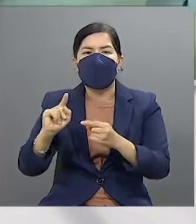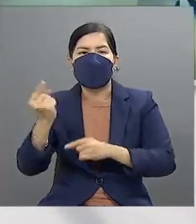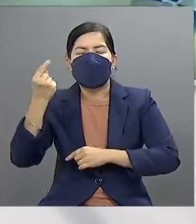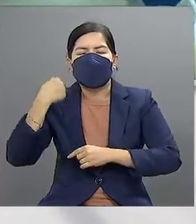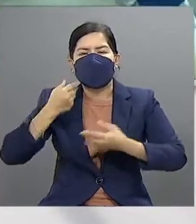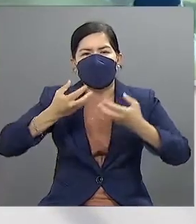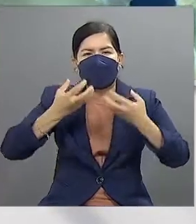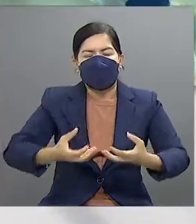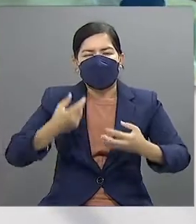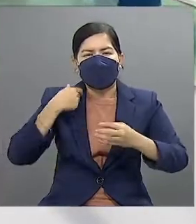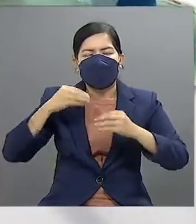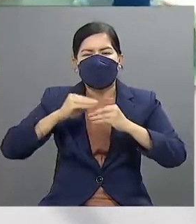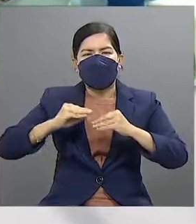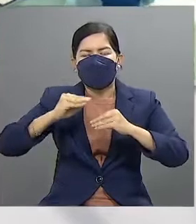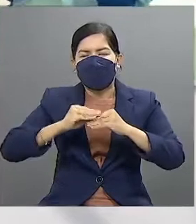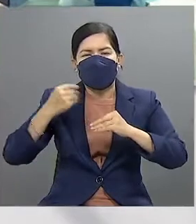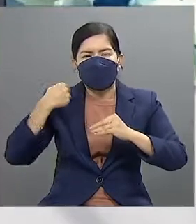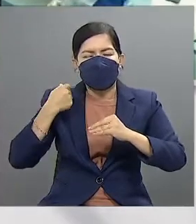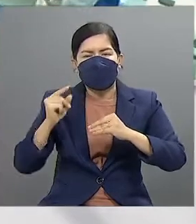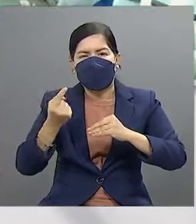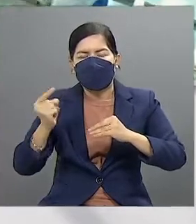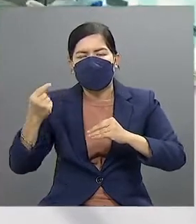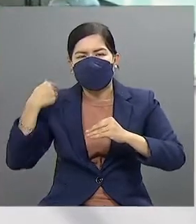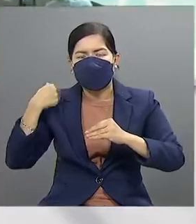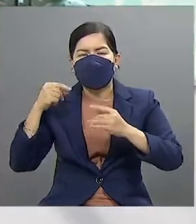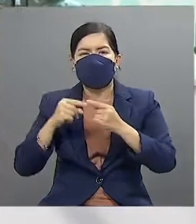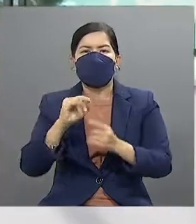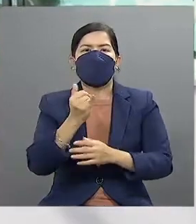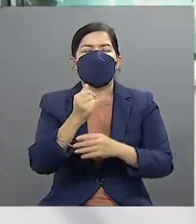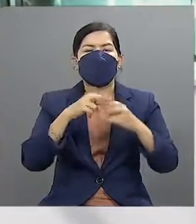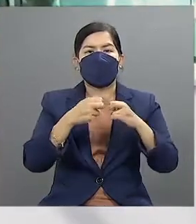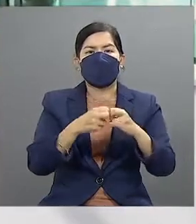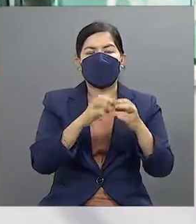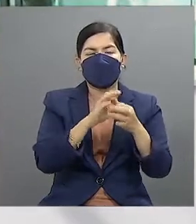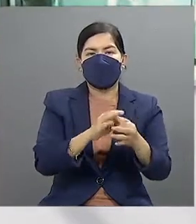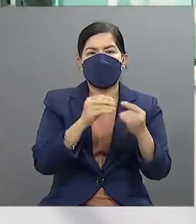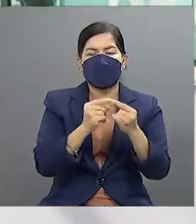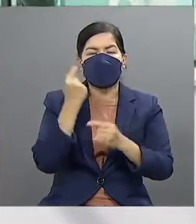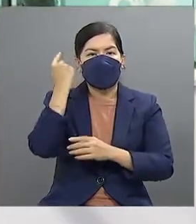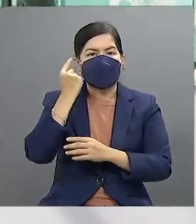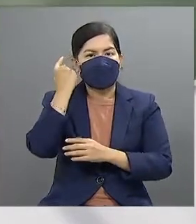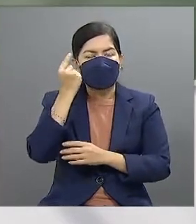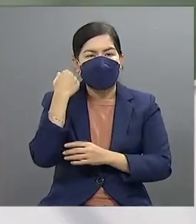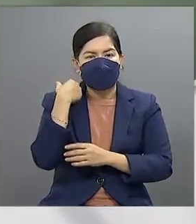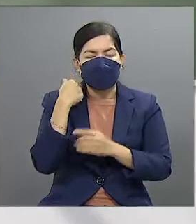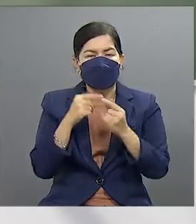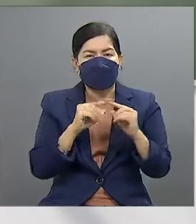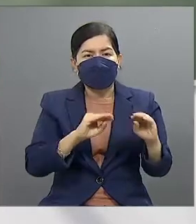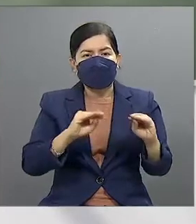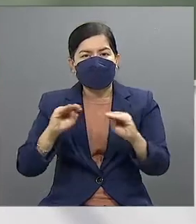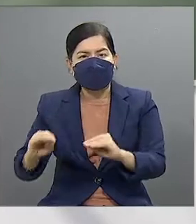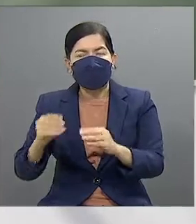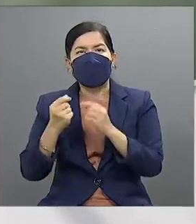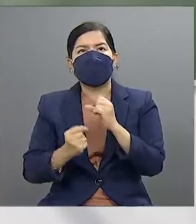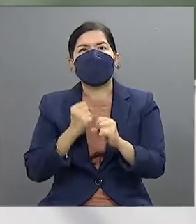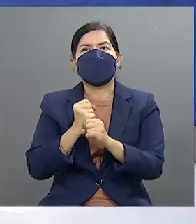มันอาจทำให้การฟื้นตัวของภาคการท่องเที่ยวของไทยเนี่ยนะคะขยับเลื่อนไปเป็นปี2566ถึง2567